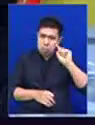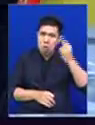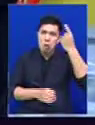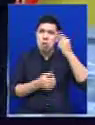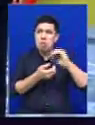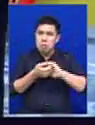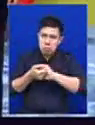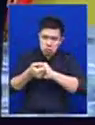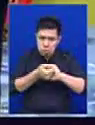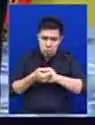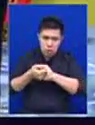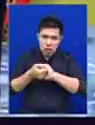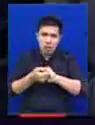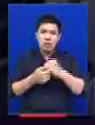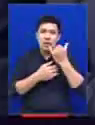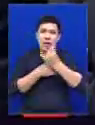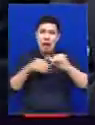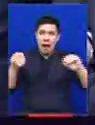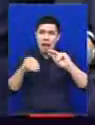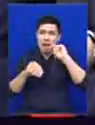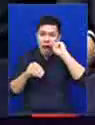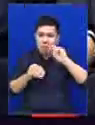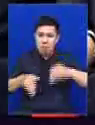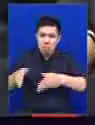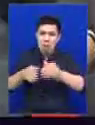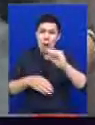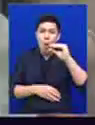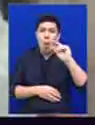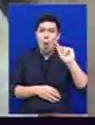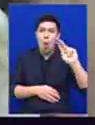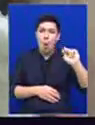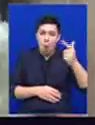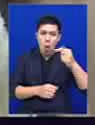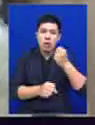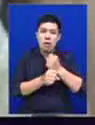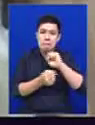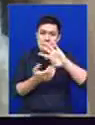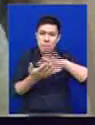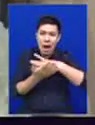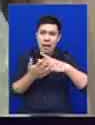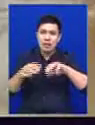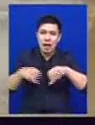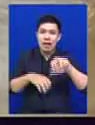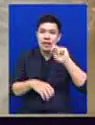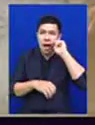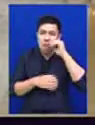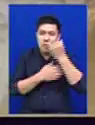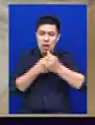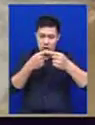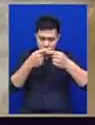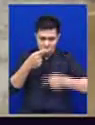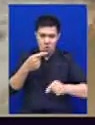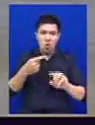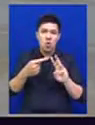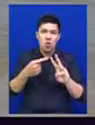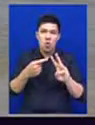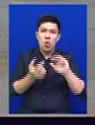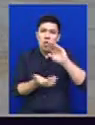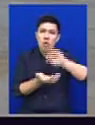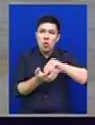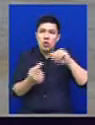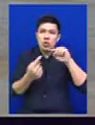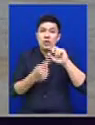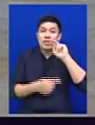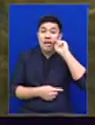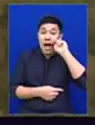ความเชื่อมโยงระหว่างประเทศในกลุ่มลุ่มน้ำโขงรวมถึงการวางแนวทางการบริหารจัดการน้ำระหว่าง6ประเทศเพื่อแลกเปลี่ยนข้อมูลเรื่องน้